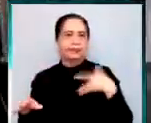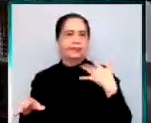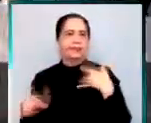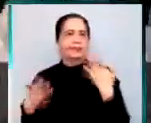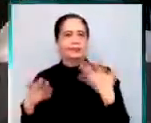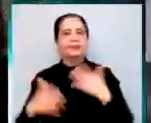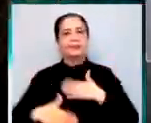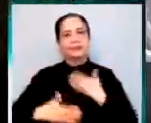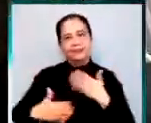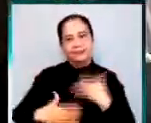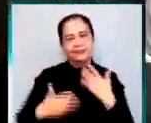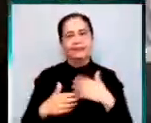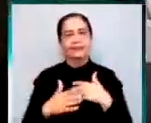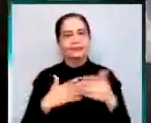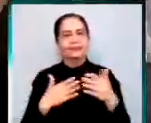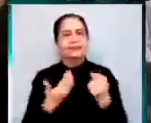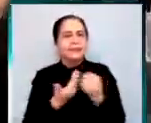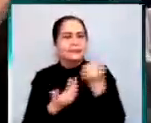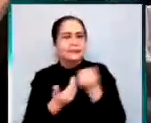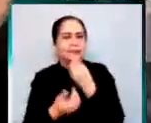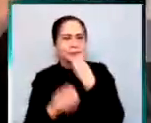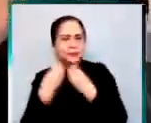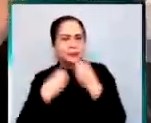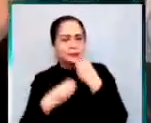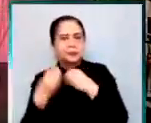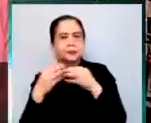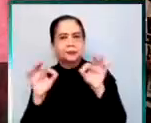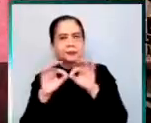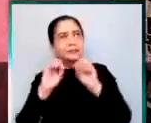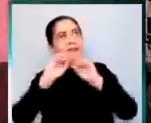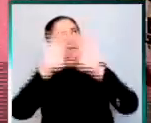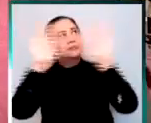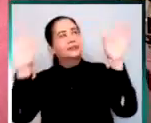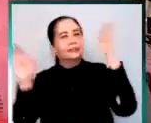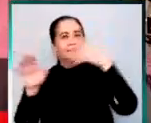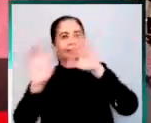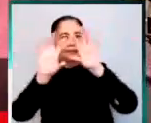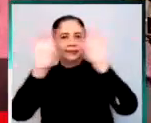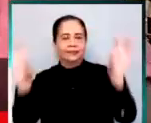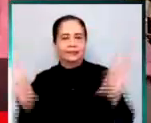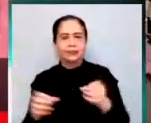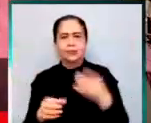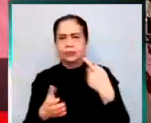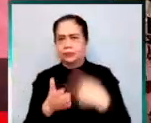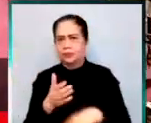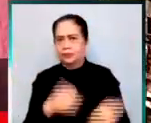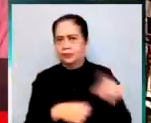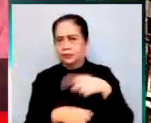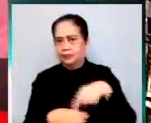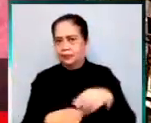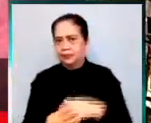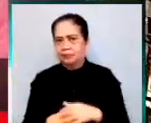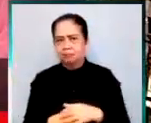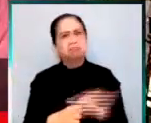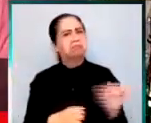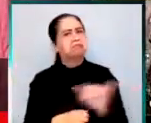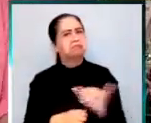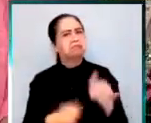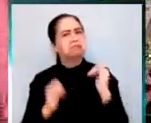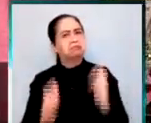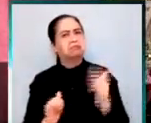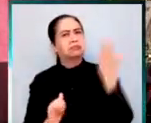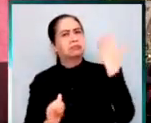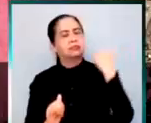kahit, di ba, simpleng pagkain, pero maliwanag lahat. Kumusta po yung presyo ninyo? Same pa rin po dati, hindi